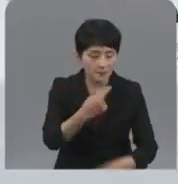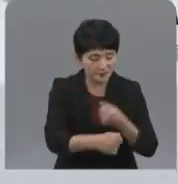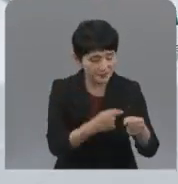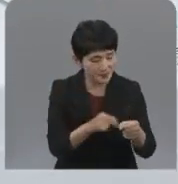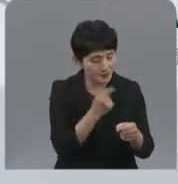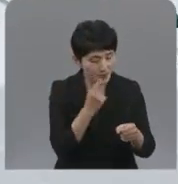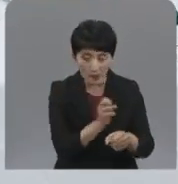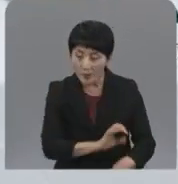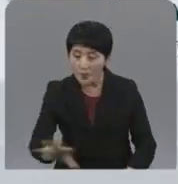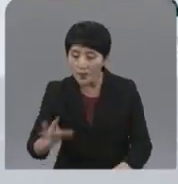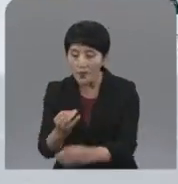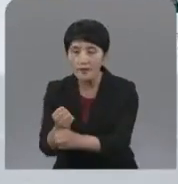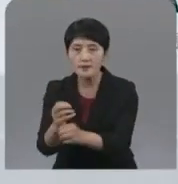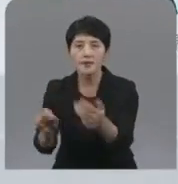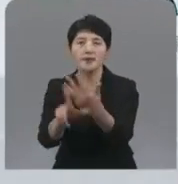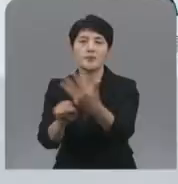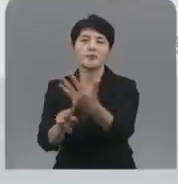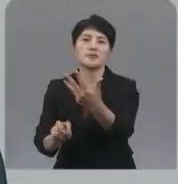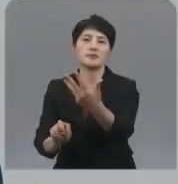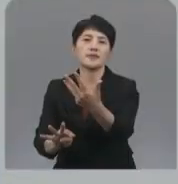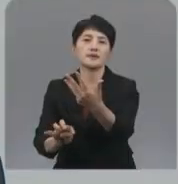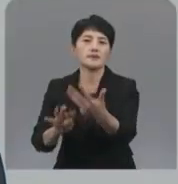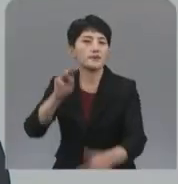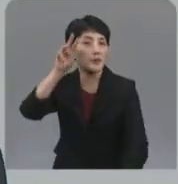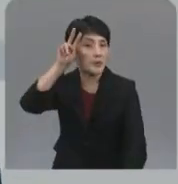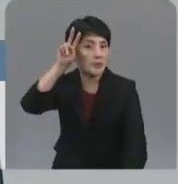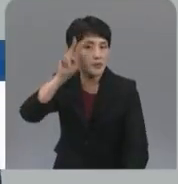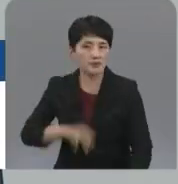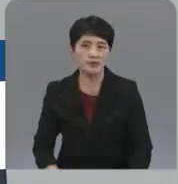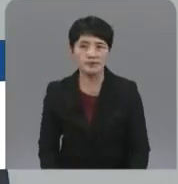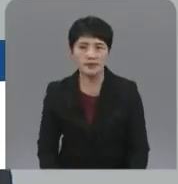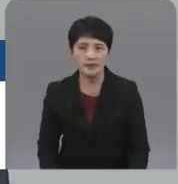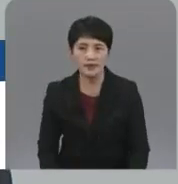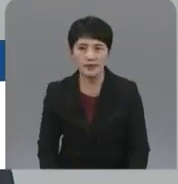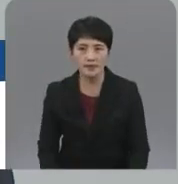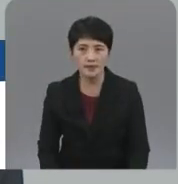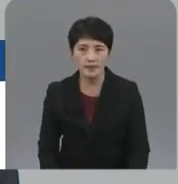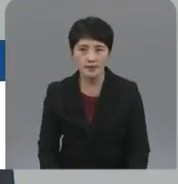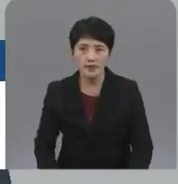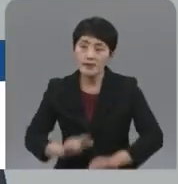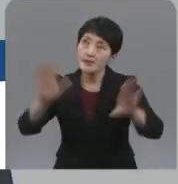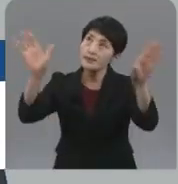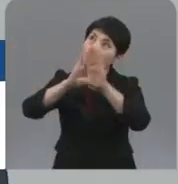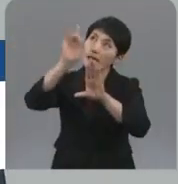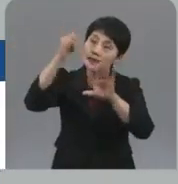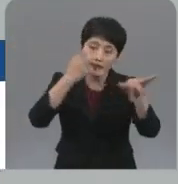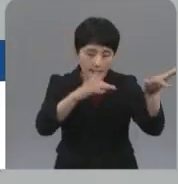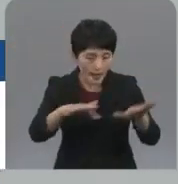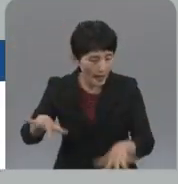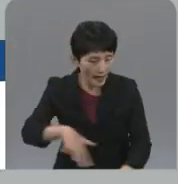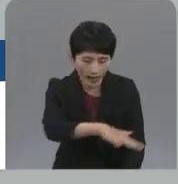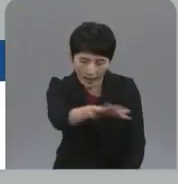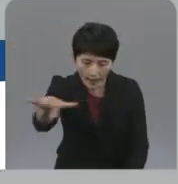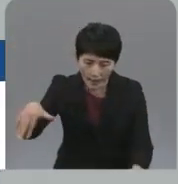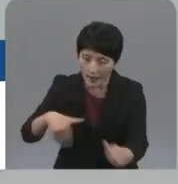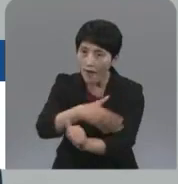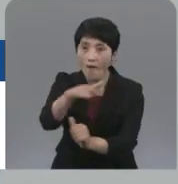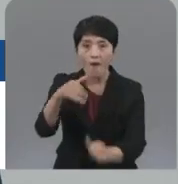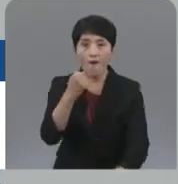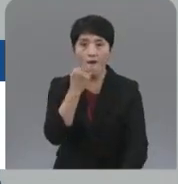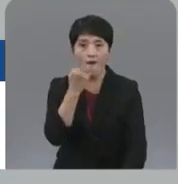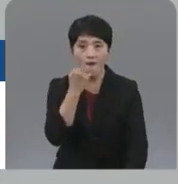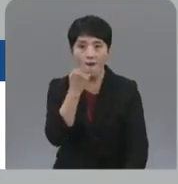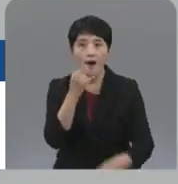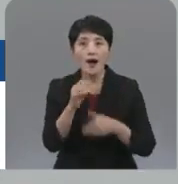centrale nucléaire sinistrée de Fukushima Daiichi le 24 août, si les conditions requises, comme la météo, le permettent.